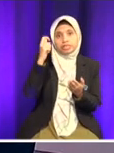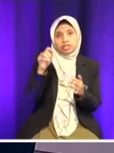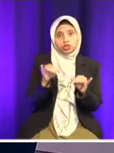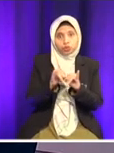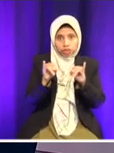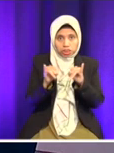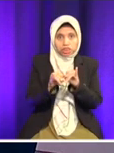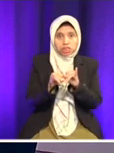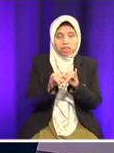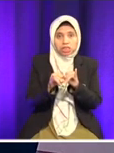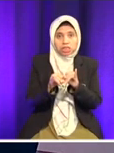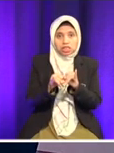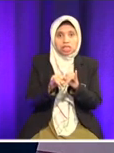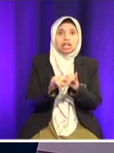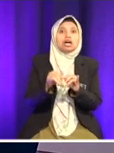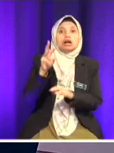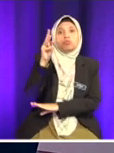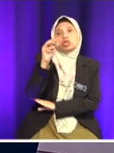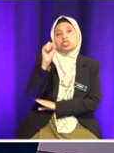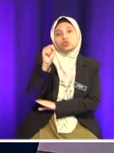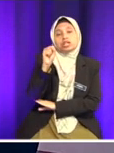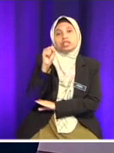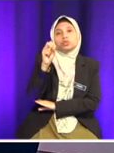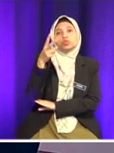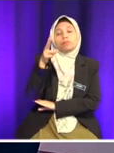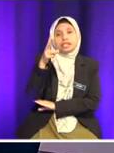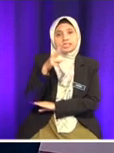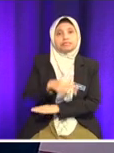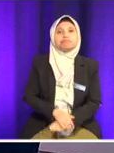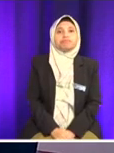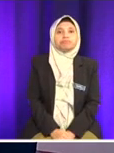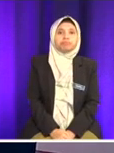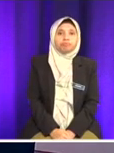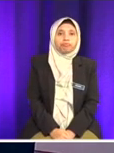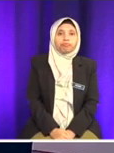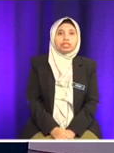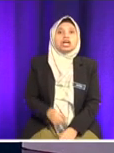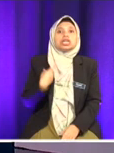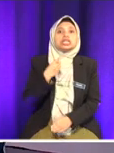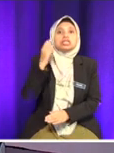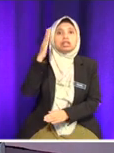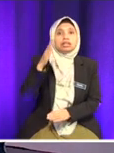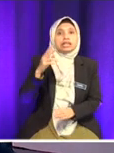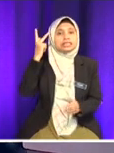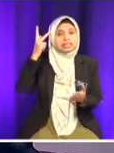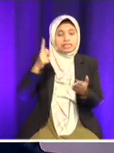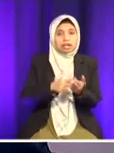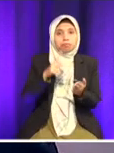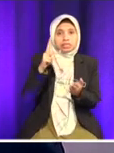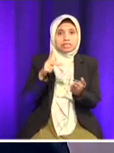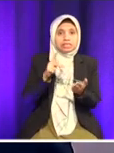dalam halaman 12 halaman 12 oke di sini kita akan mengenal pasti